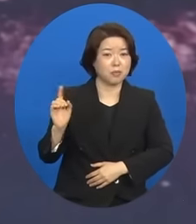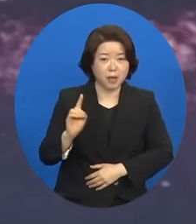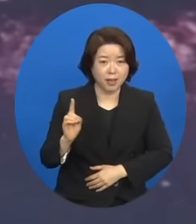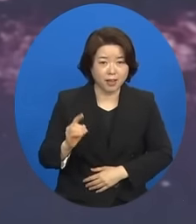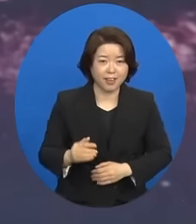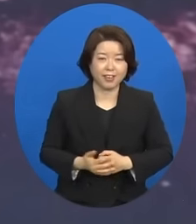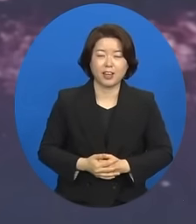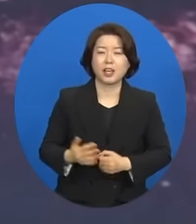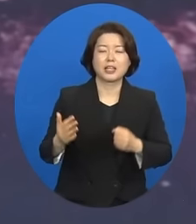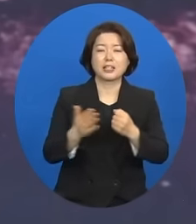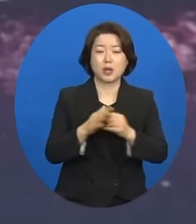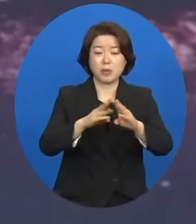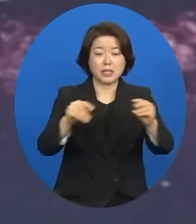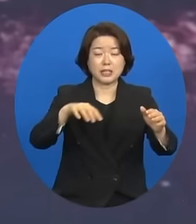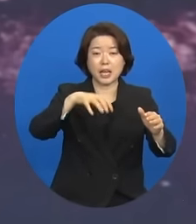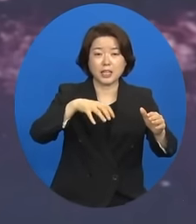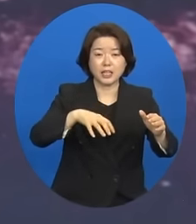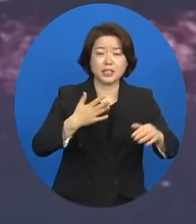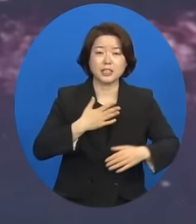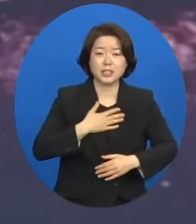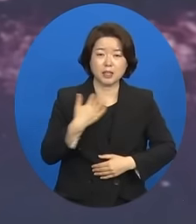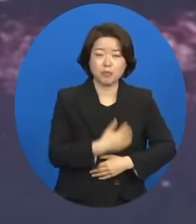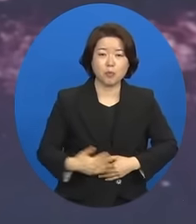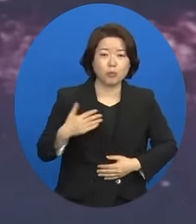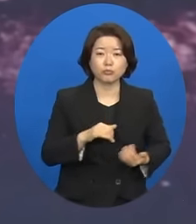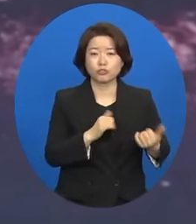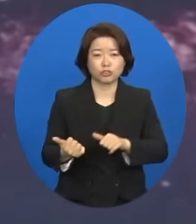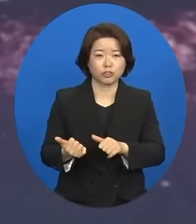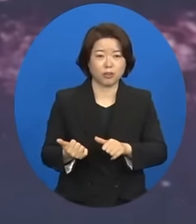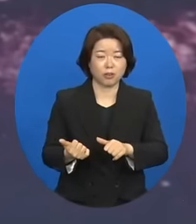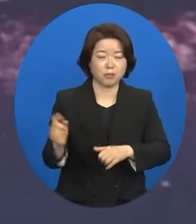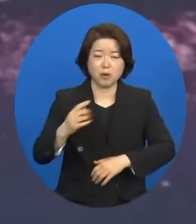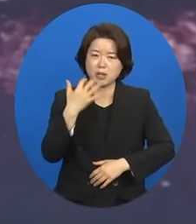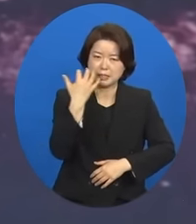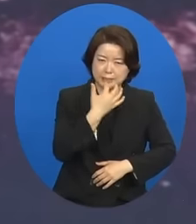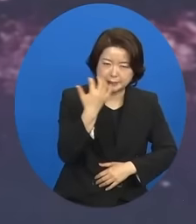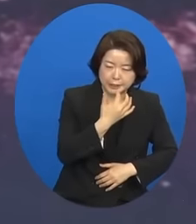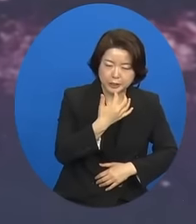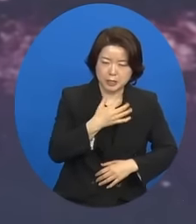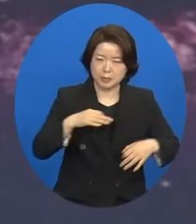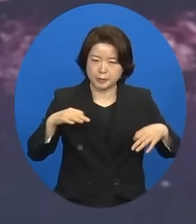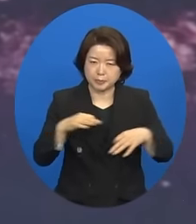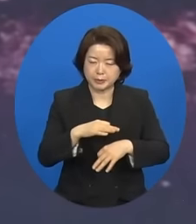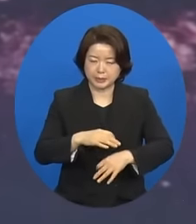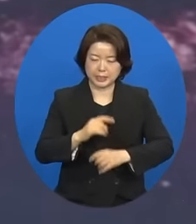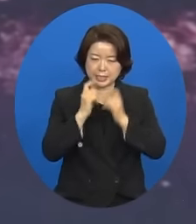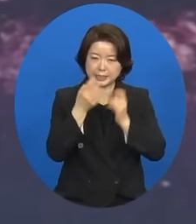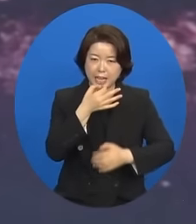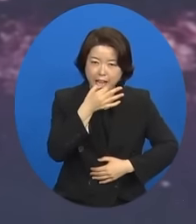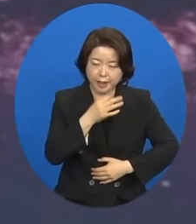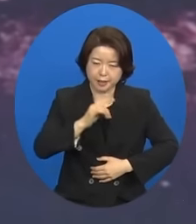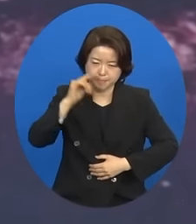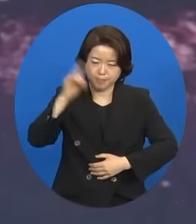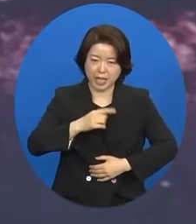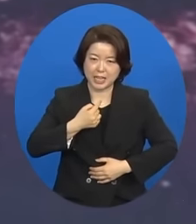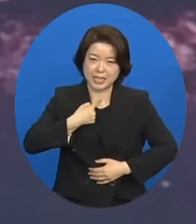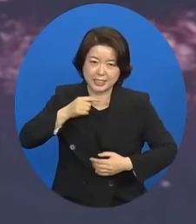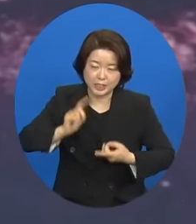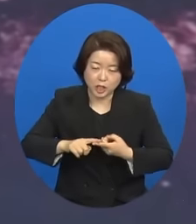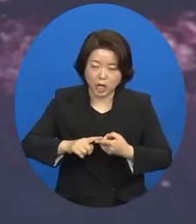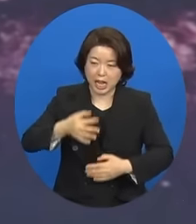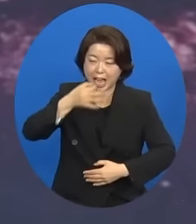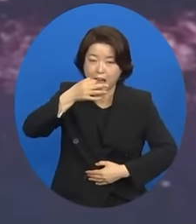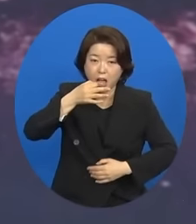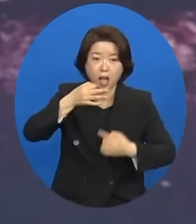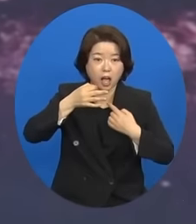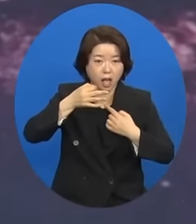5절입니다 그러므로 땅에 있는 지체를 죽이라 곧 음란과 부정과 사욕과 악한 정욕과 탐심이니 탐심은